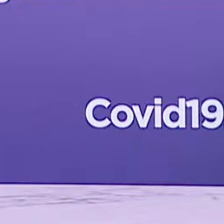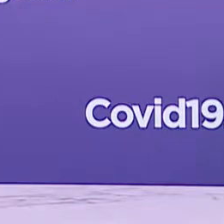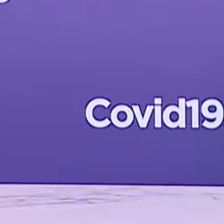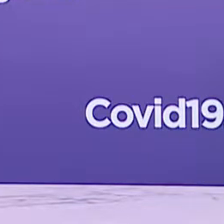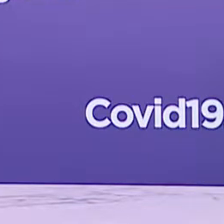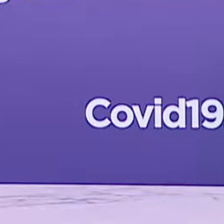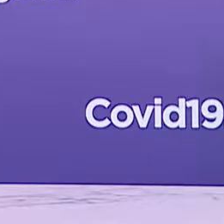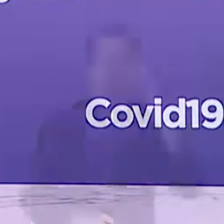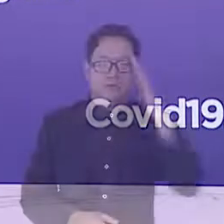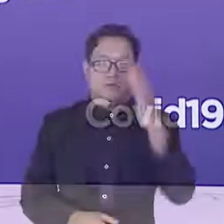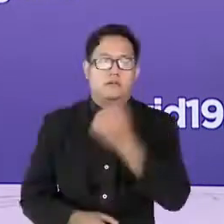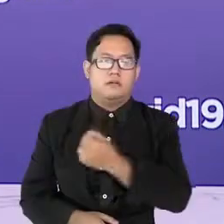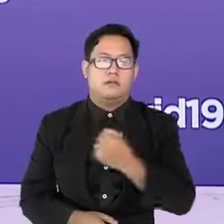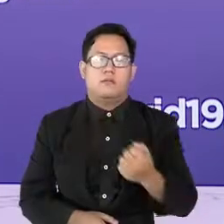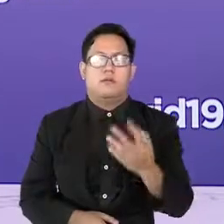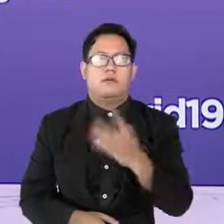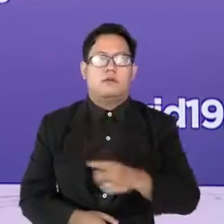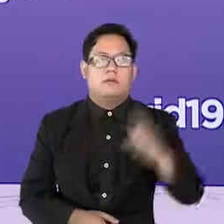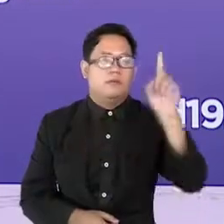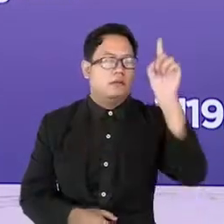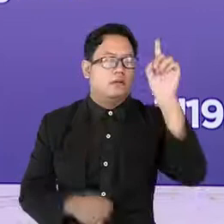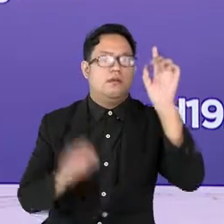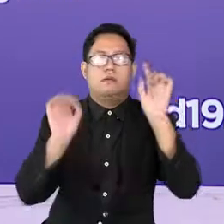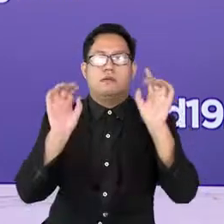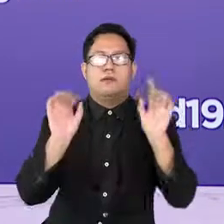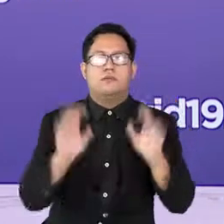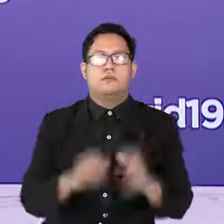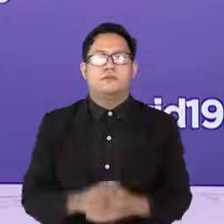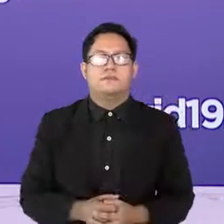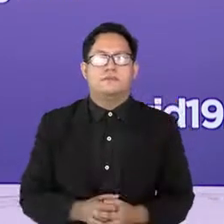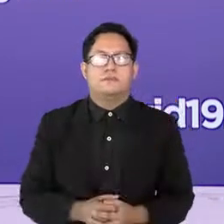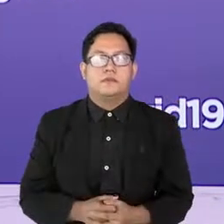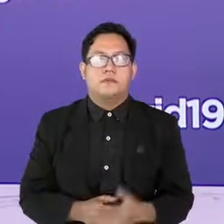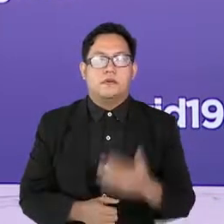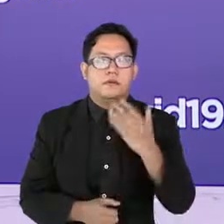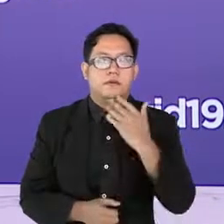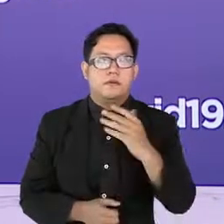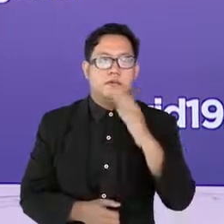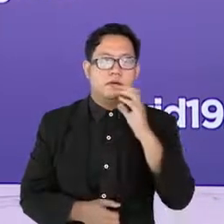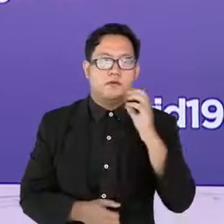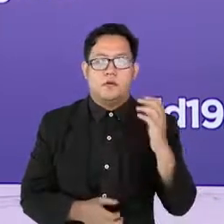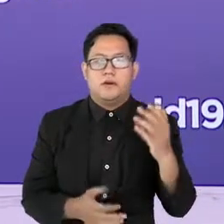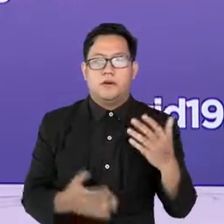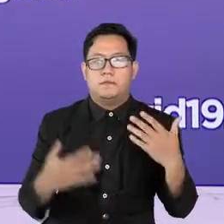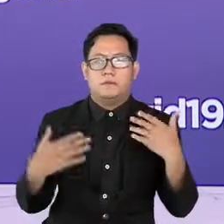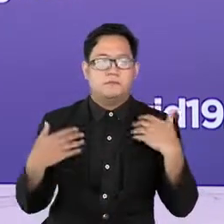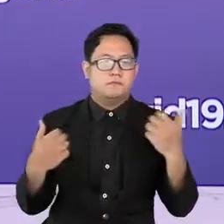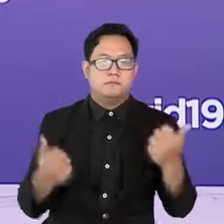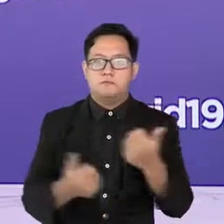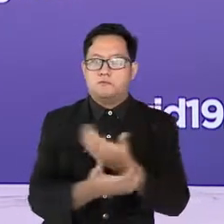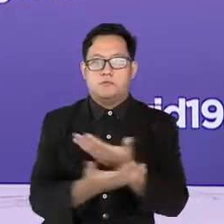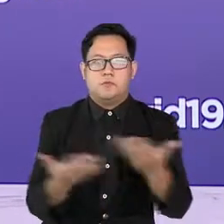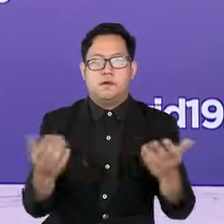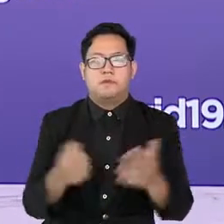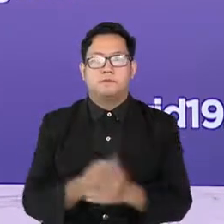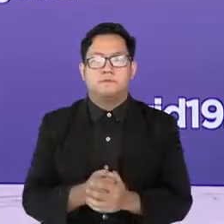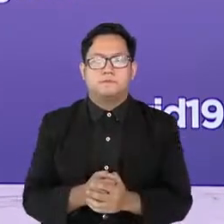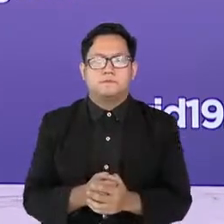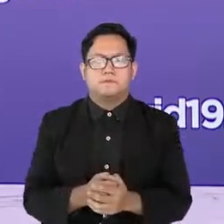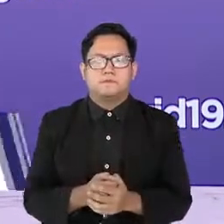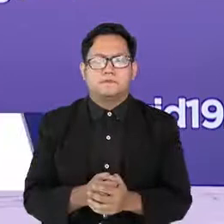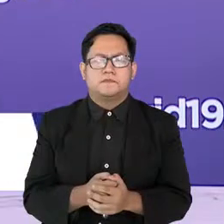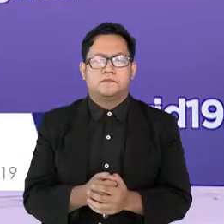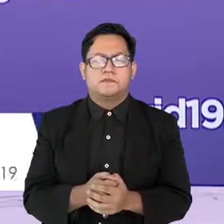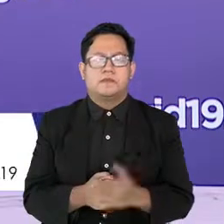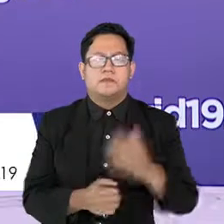Hai assalamualaikum warahmatullahi wabarakatuh selamat sore salam sejahtera untuk kita semuanya Hari